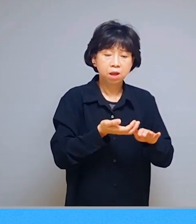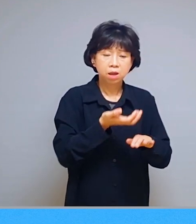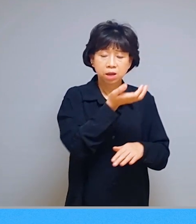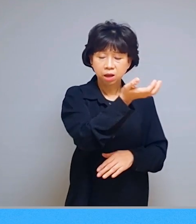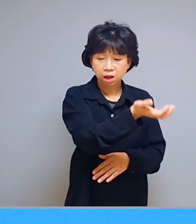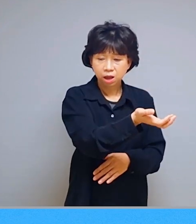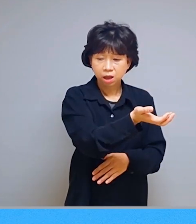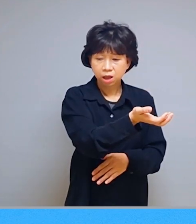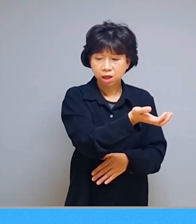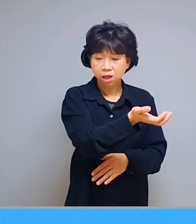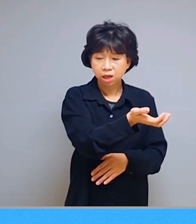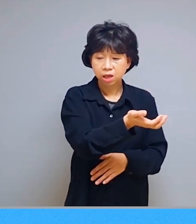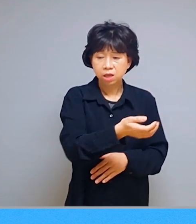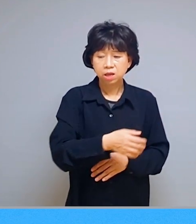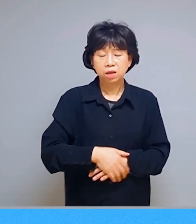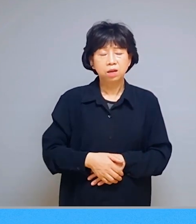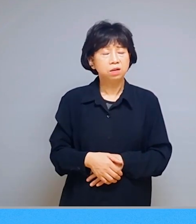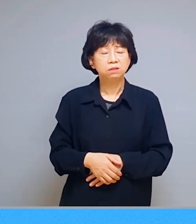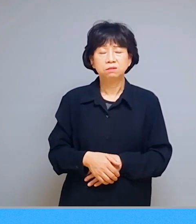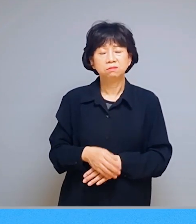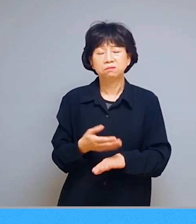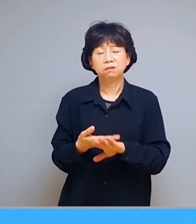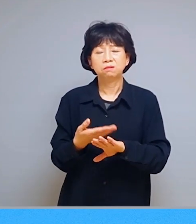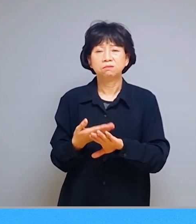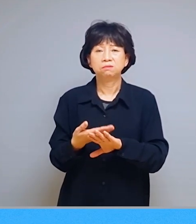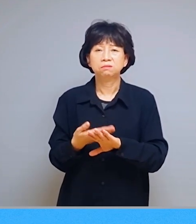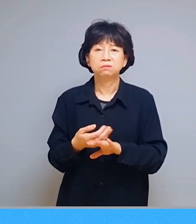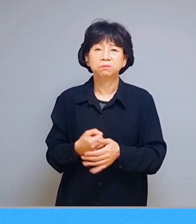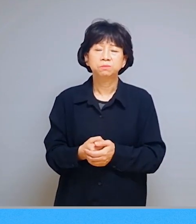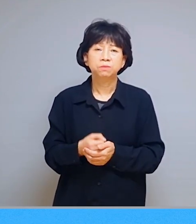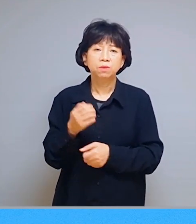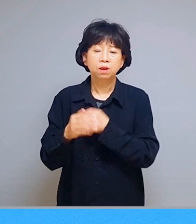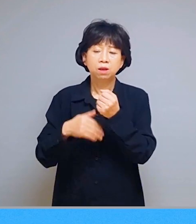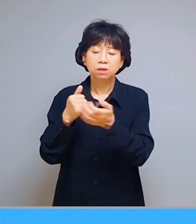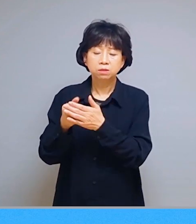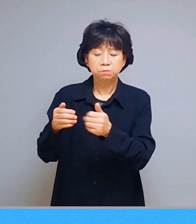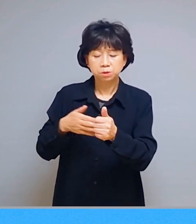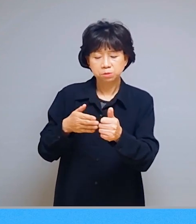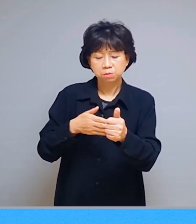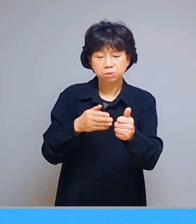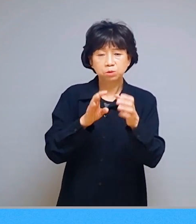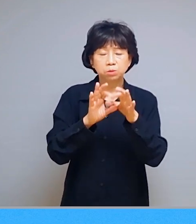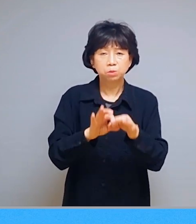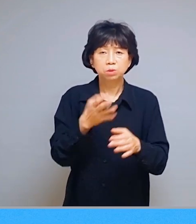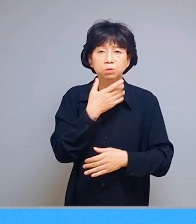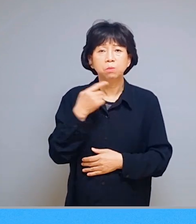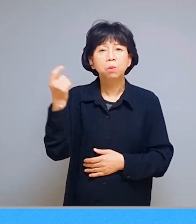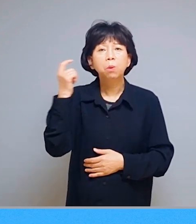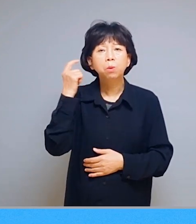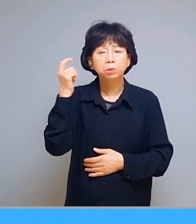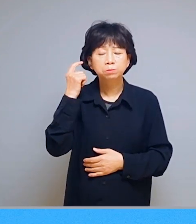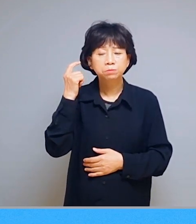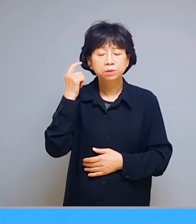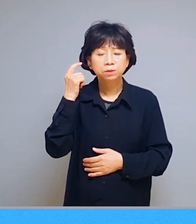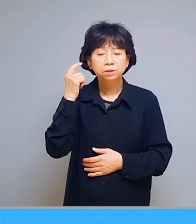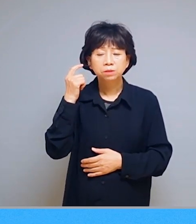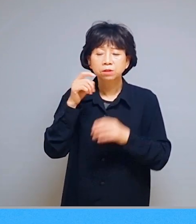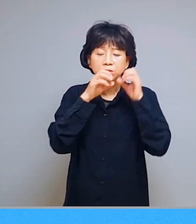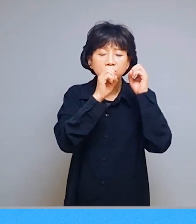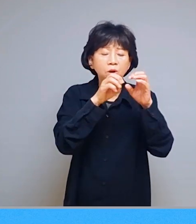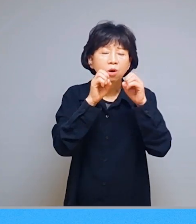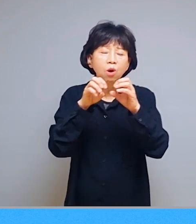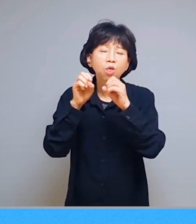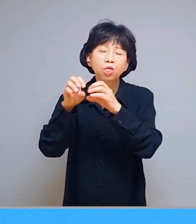그냥 가는 건가 보다 이런 의미는 아닙니다. 하나님의 섭리 속에서 복음을 로마까지